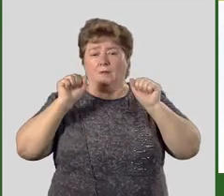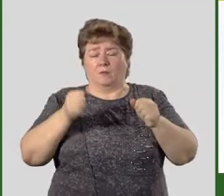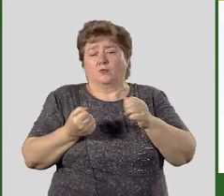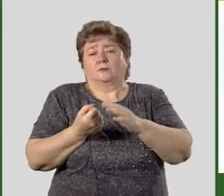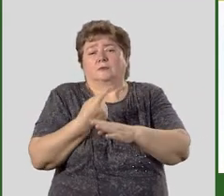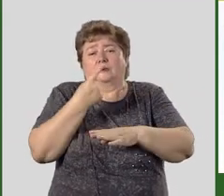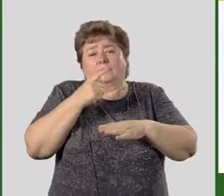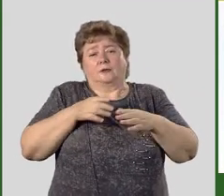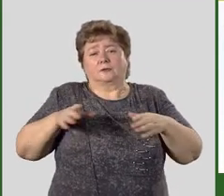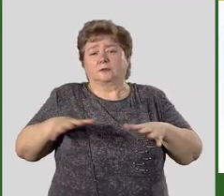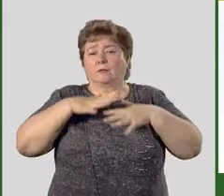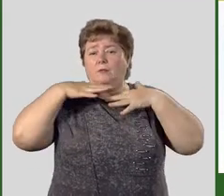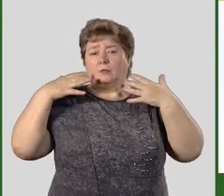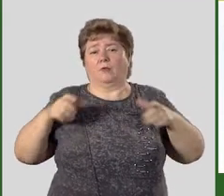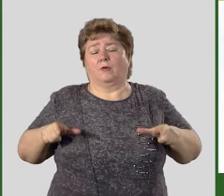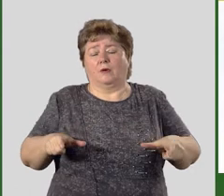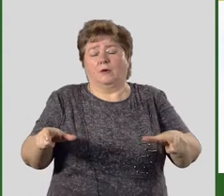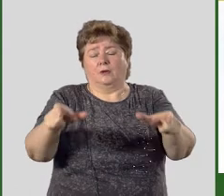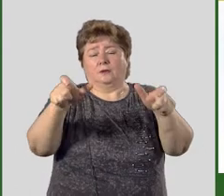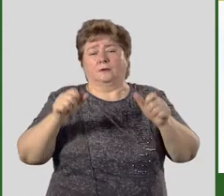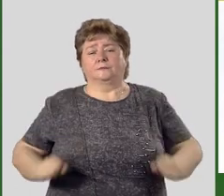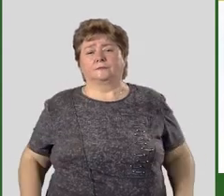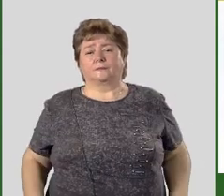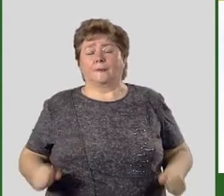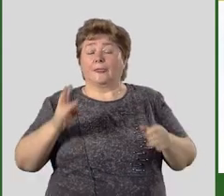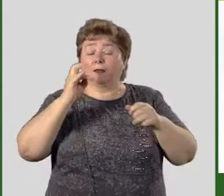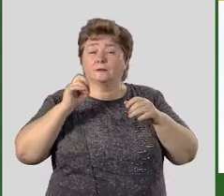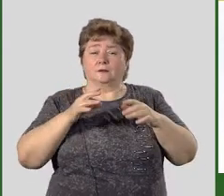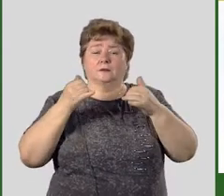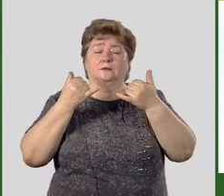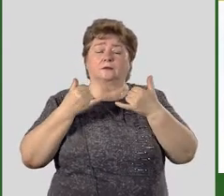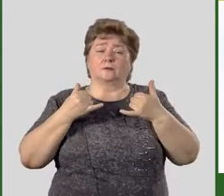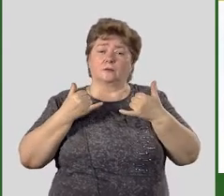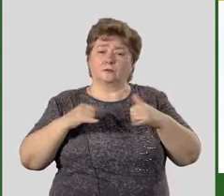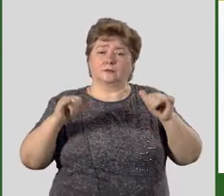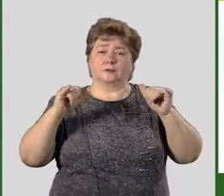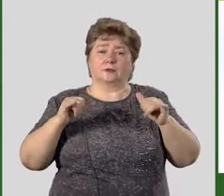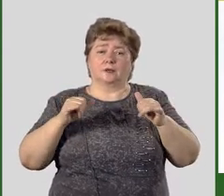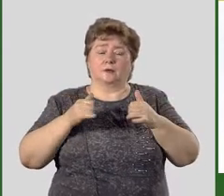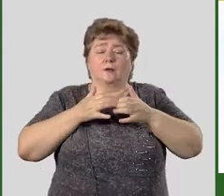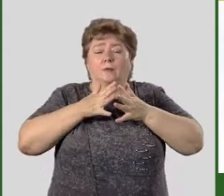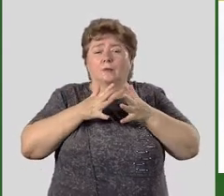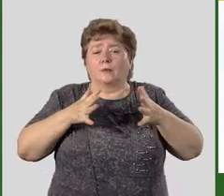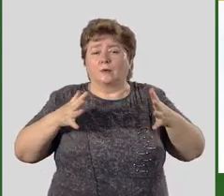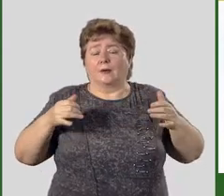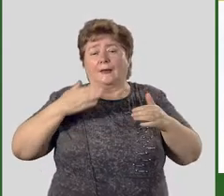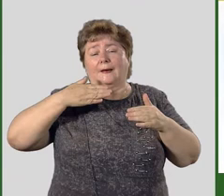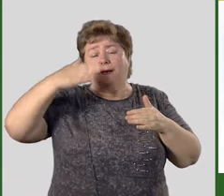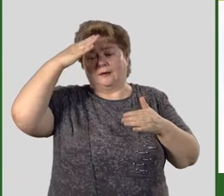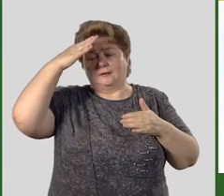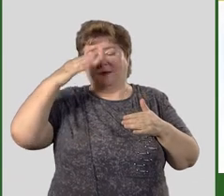может вытекать полноводная река. Нил, к удивлению африканцев, разливался